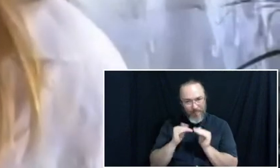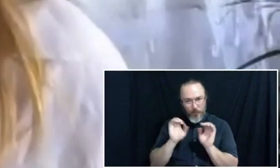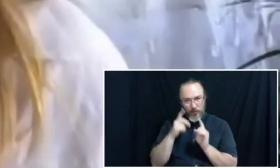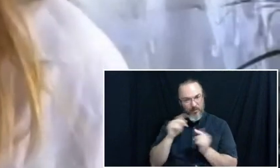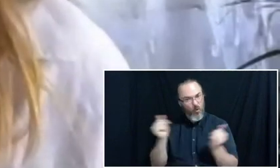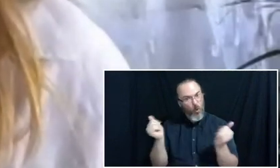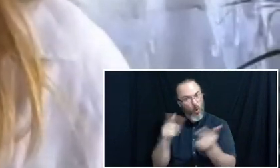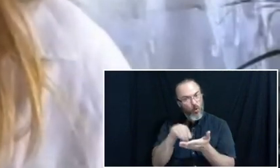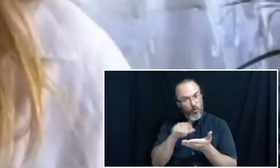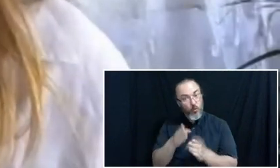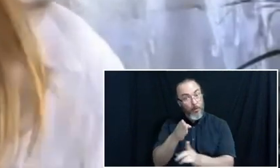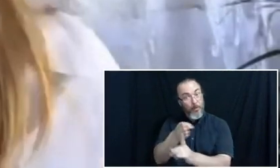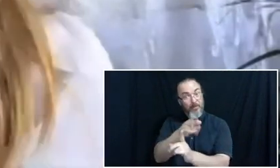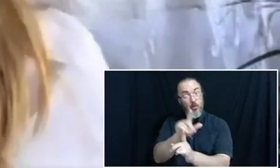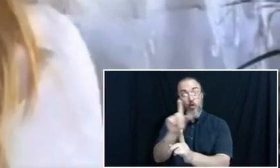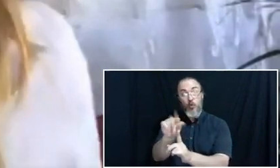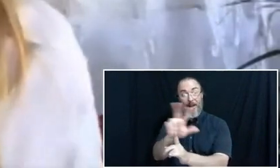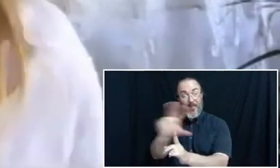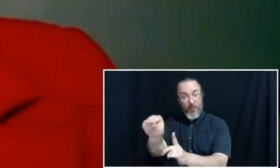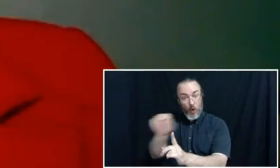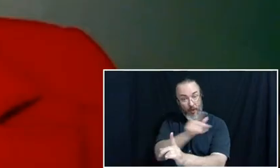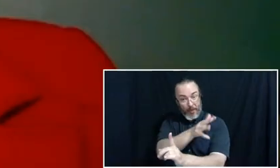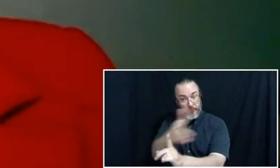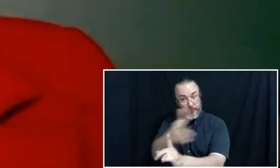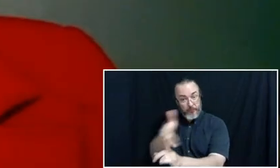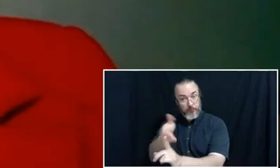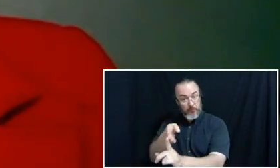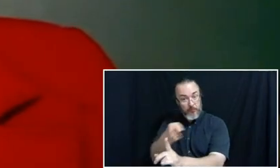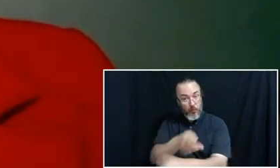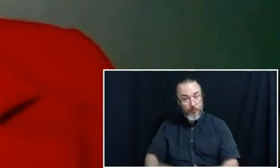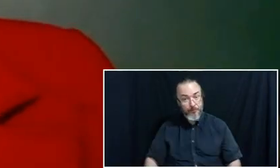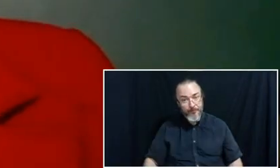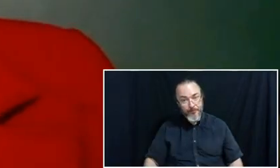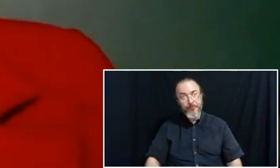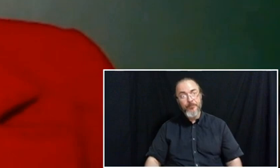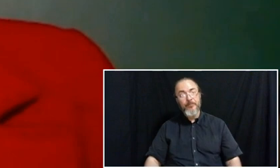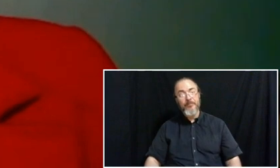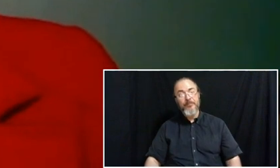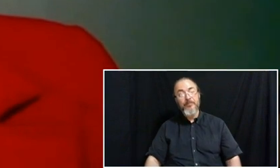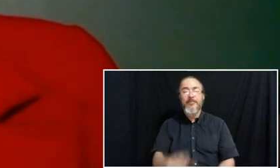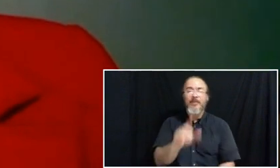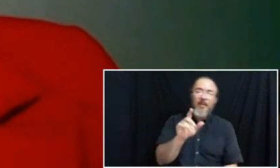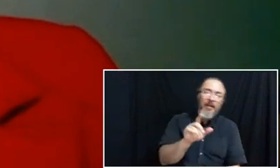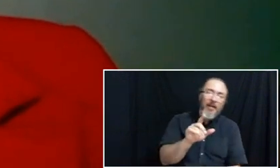éducation de qualité, inclusive et équitable pour tous les apprenants d'ici à 2030. Hélène Clark.